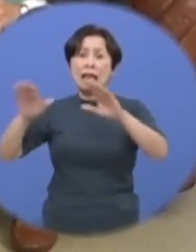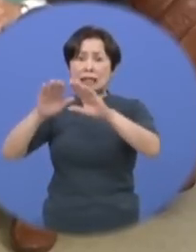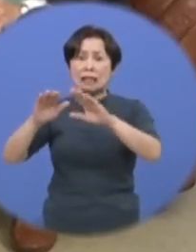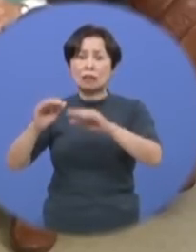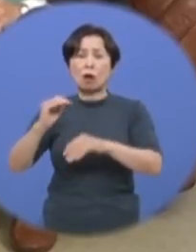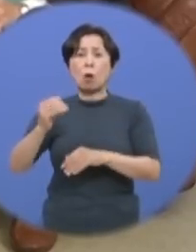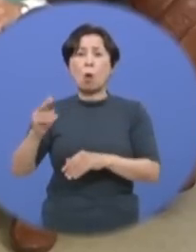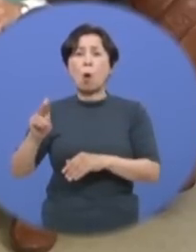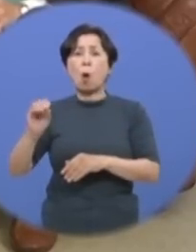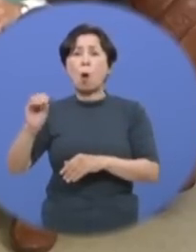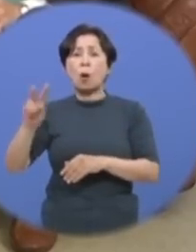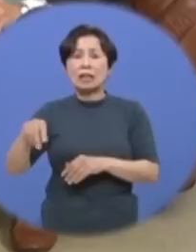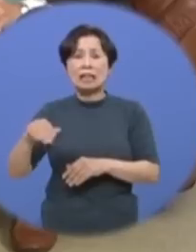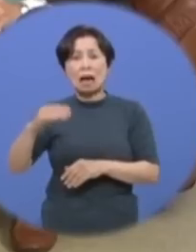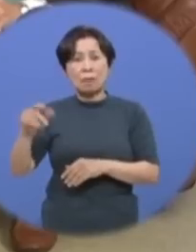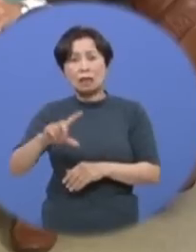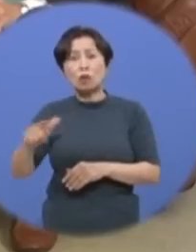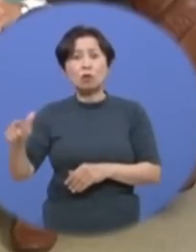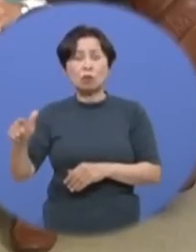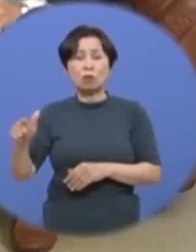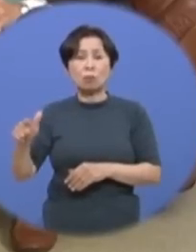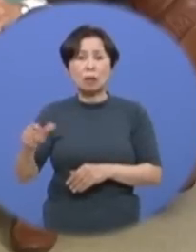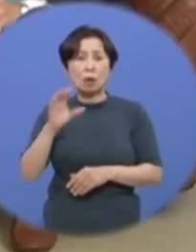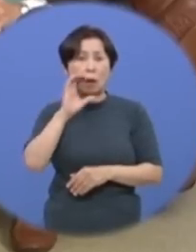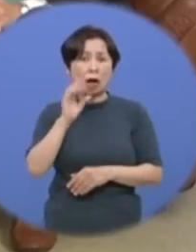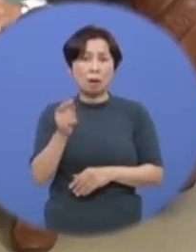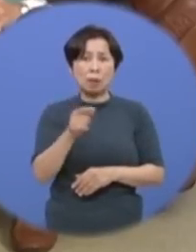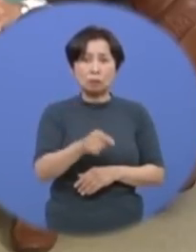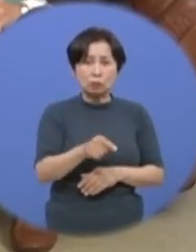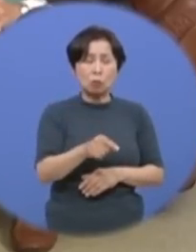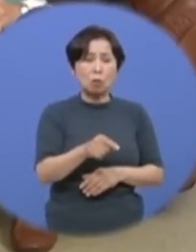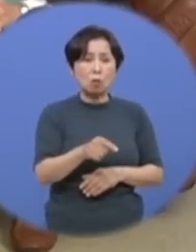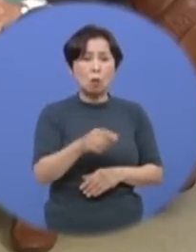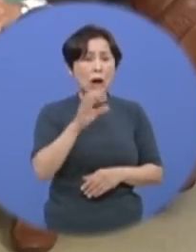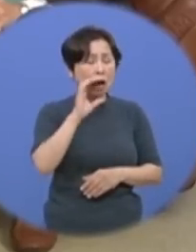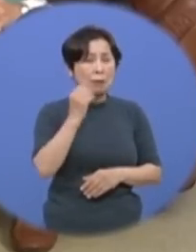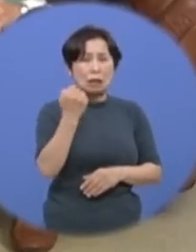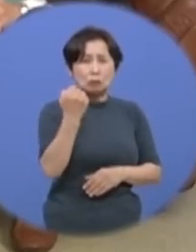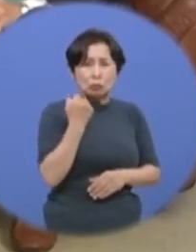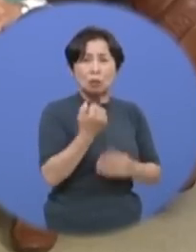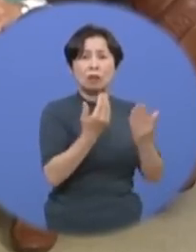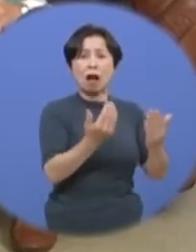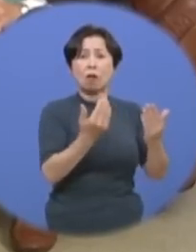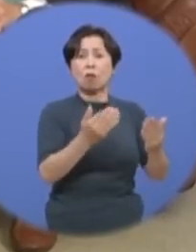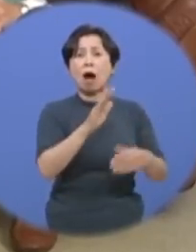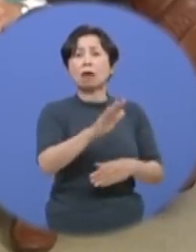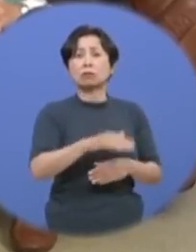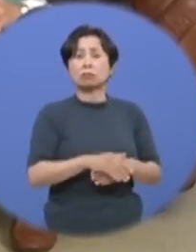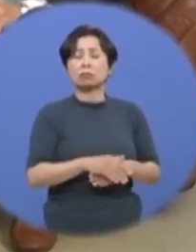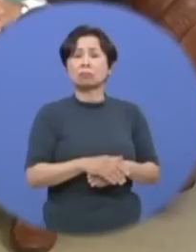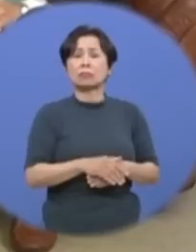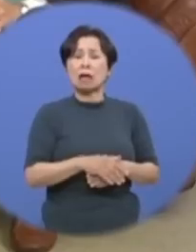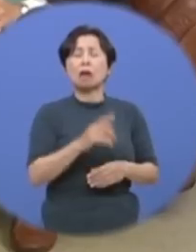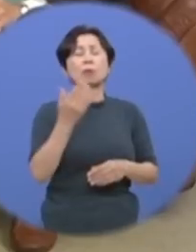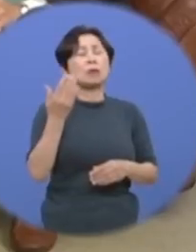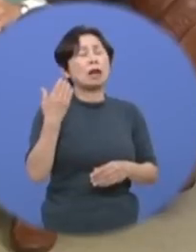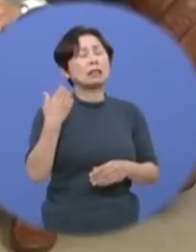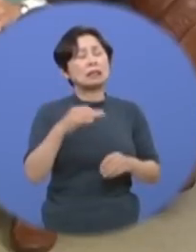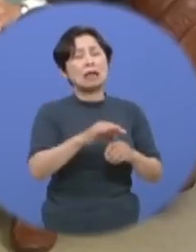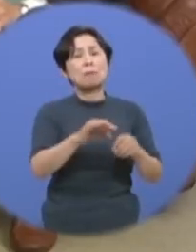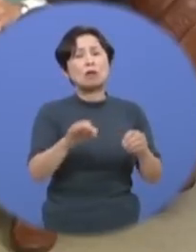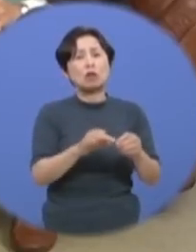魚強かった和歌山に来るとまた和歌山の名門があるわけですねあの当時は箕島はトップですけど